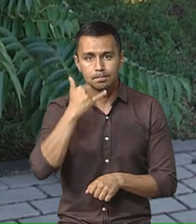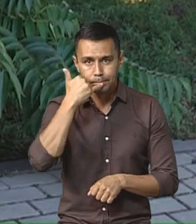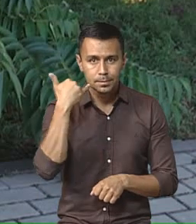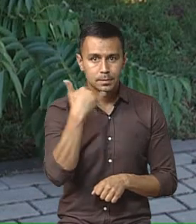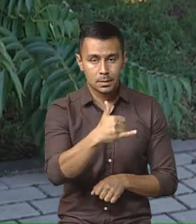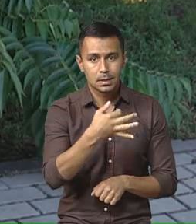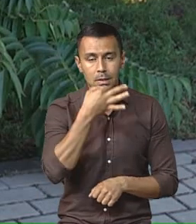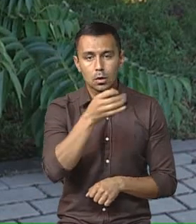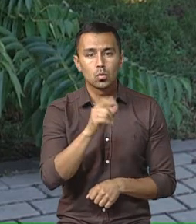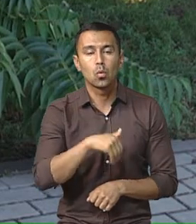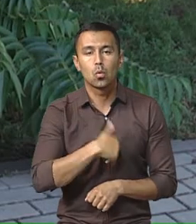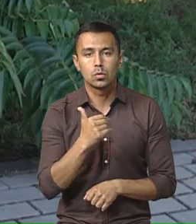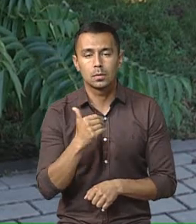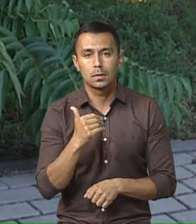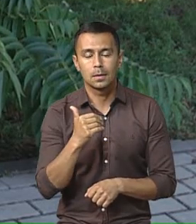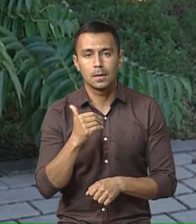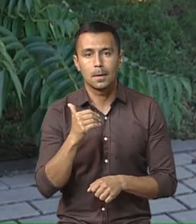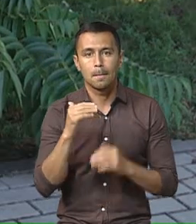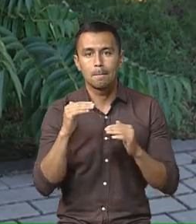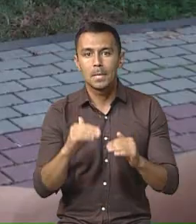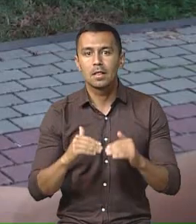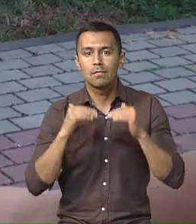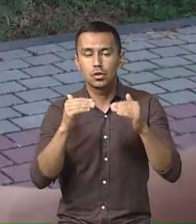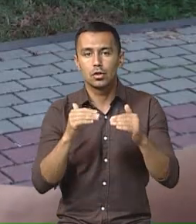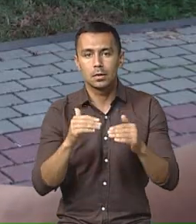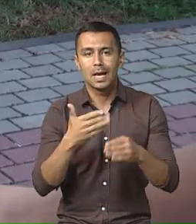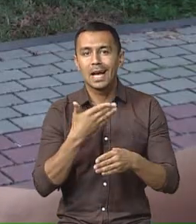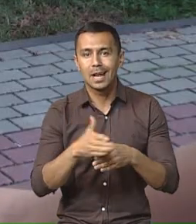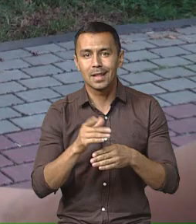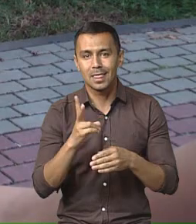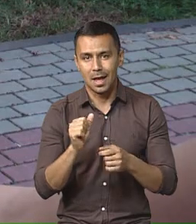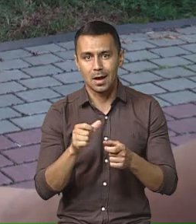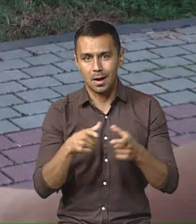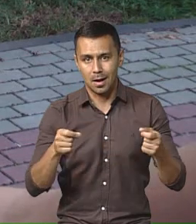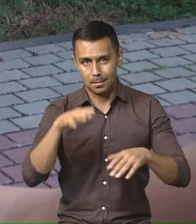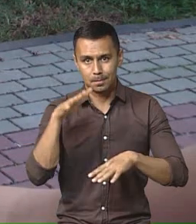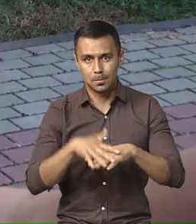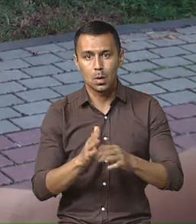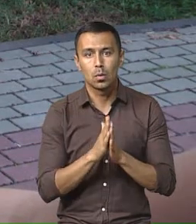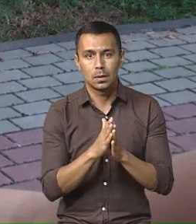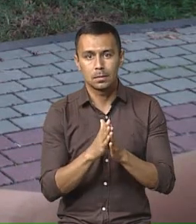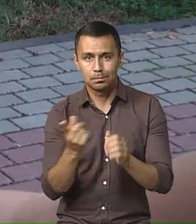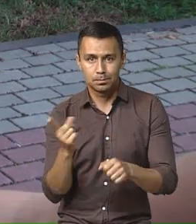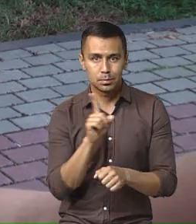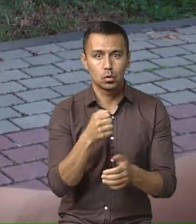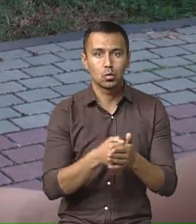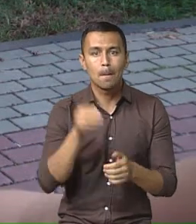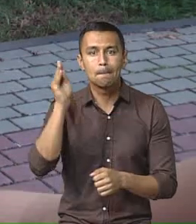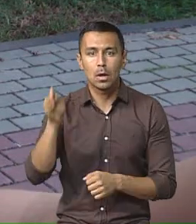на телефон, сказали, що хочуть підвищити ліміт на карточці, попросили підійти до